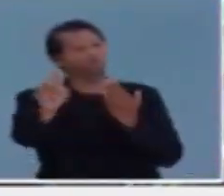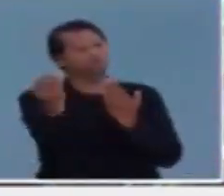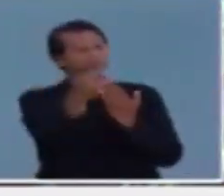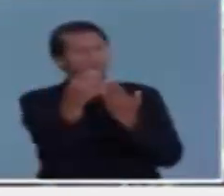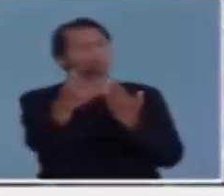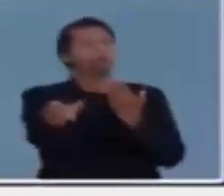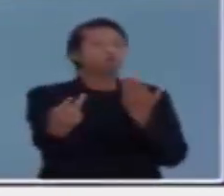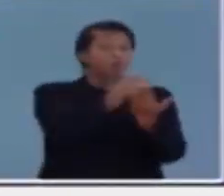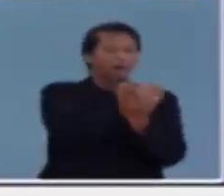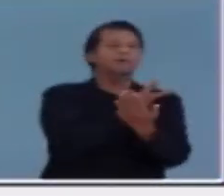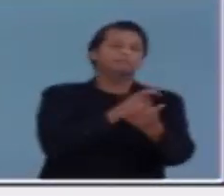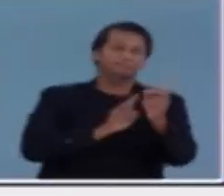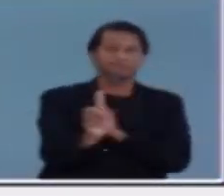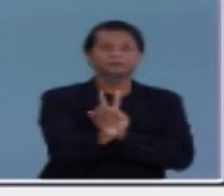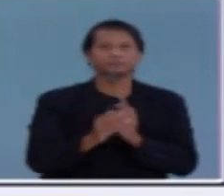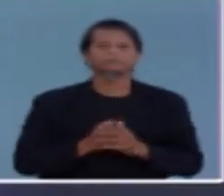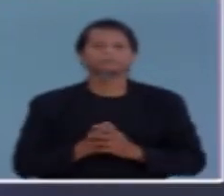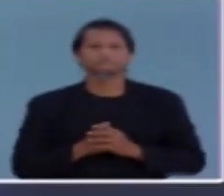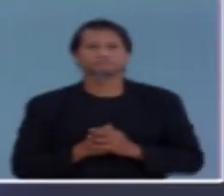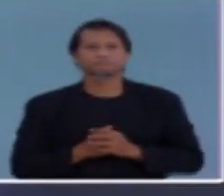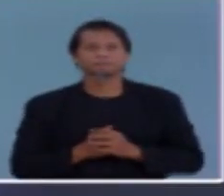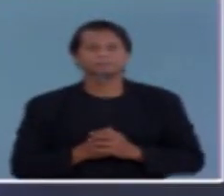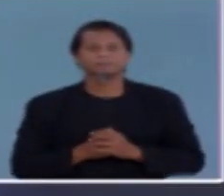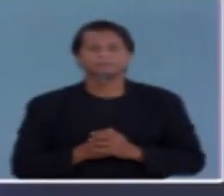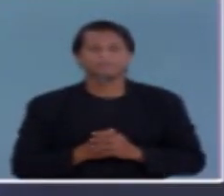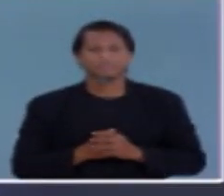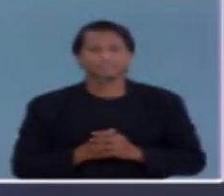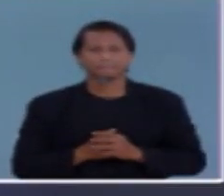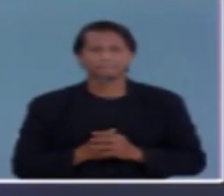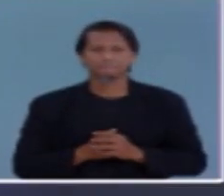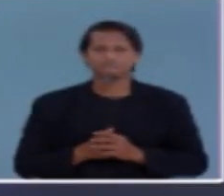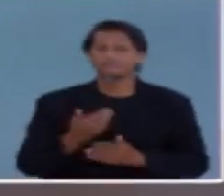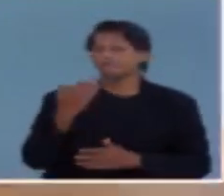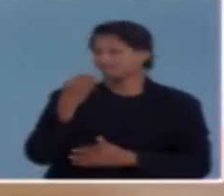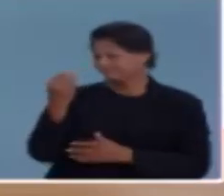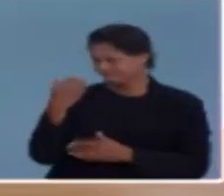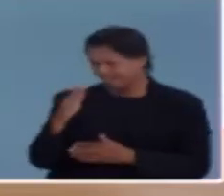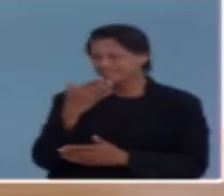studio. Baik, terima kasih Putri Cahaya melaporkan langsung dari Gianyar, Bali.